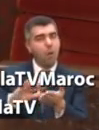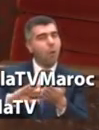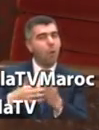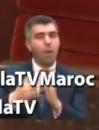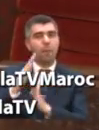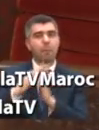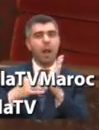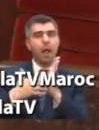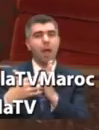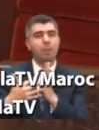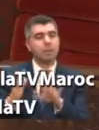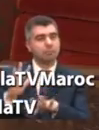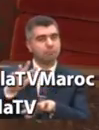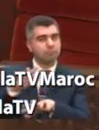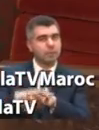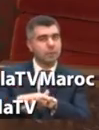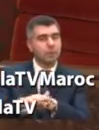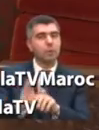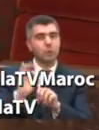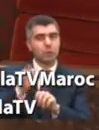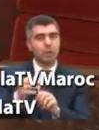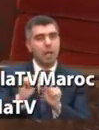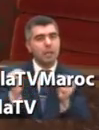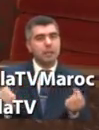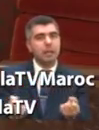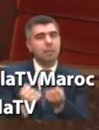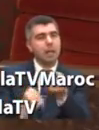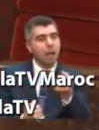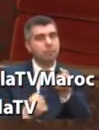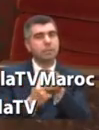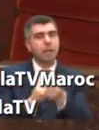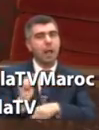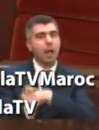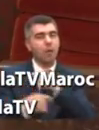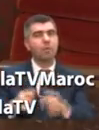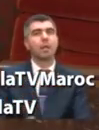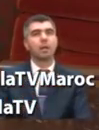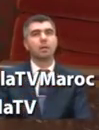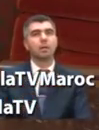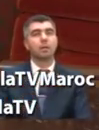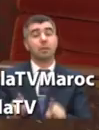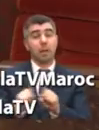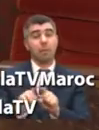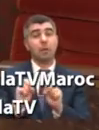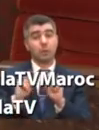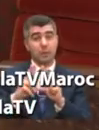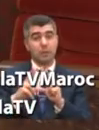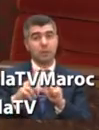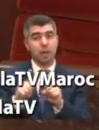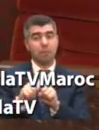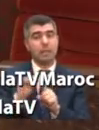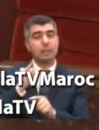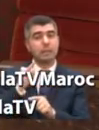برامج مندمجة ساهمت في تنمية العالم القروي، ولأننا مؤمنون بالوفاء